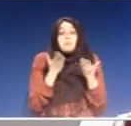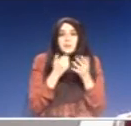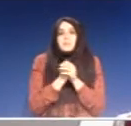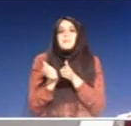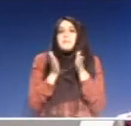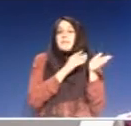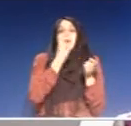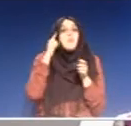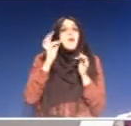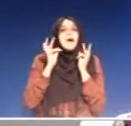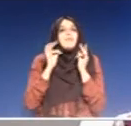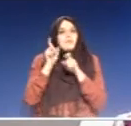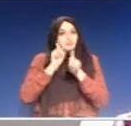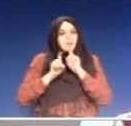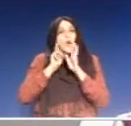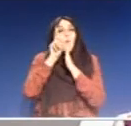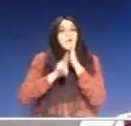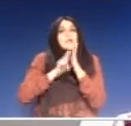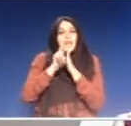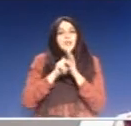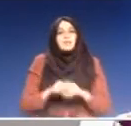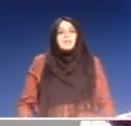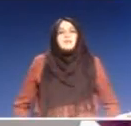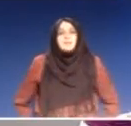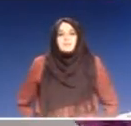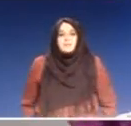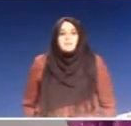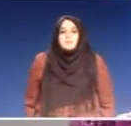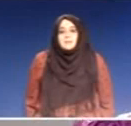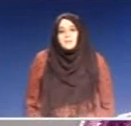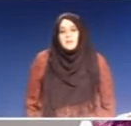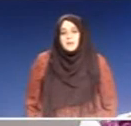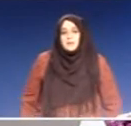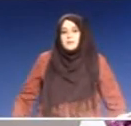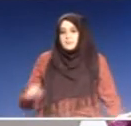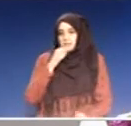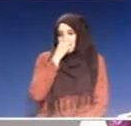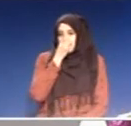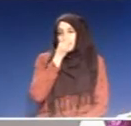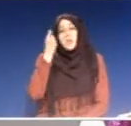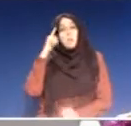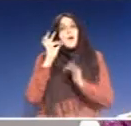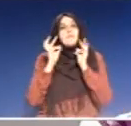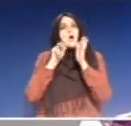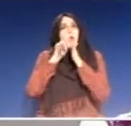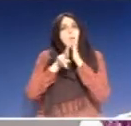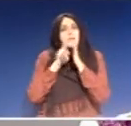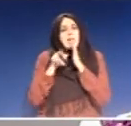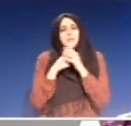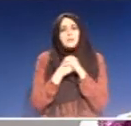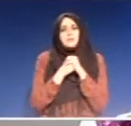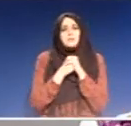التي توقفنا عندها باخذ يعني اتصال سيده سعيده من تيزي وزو. كنا قد